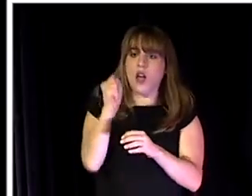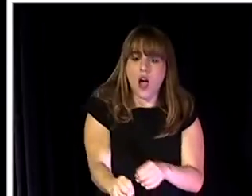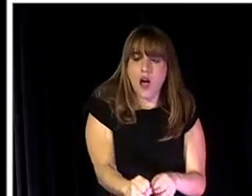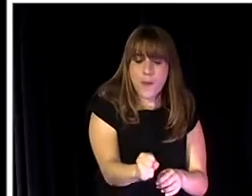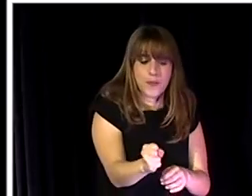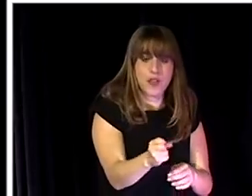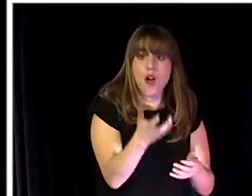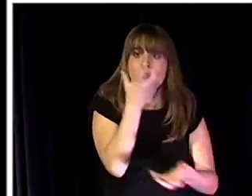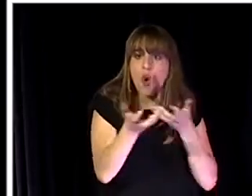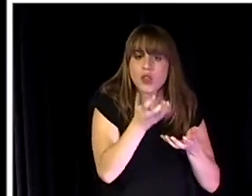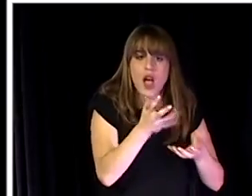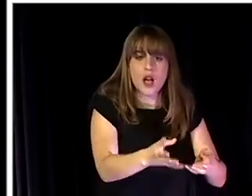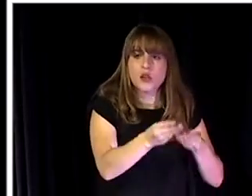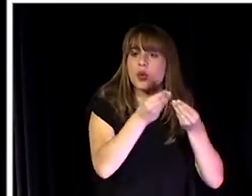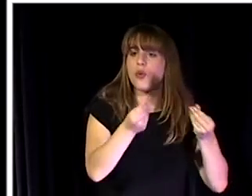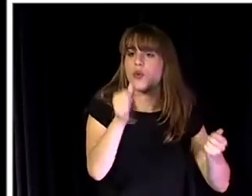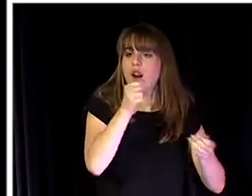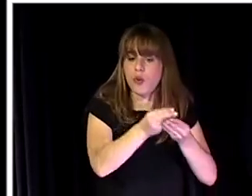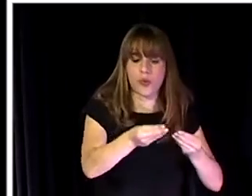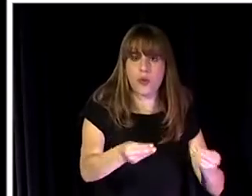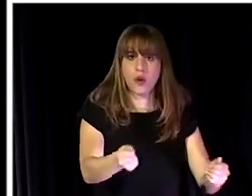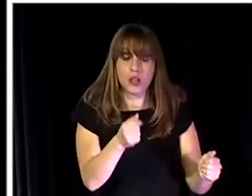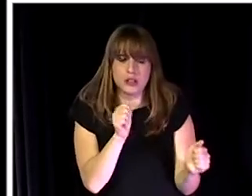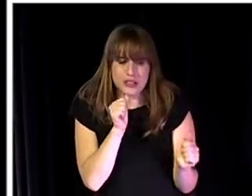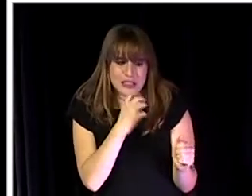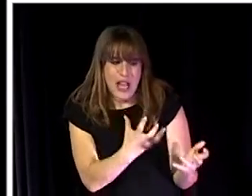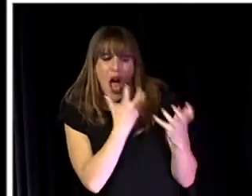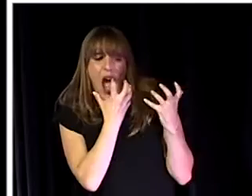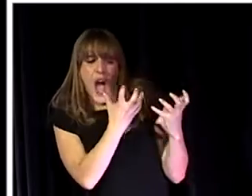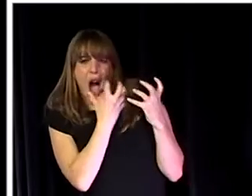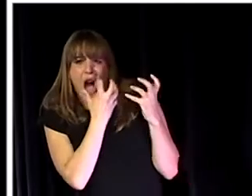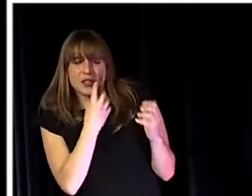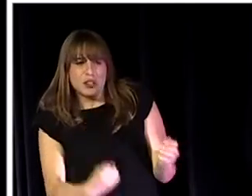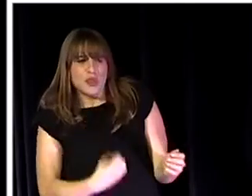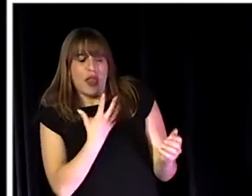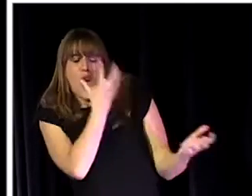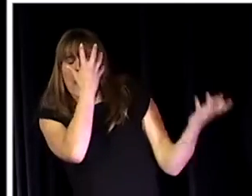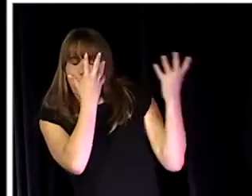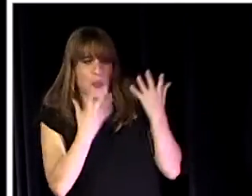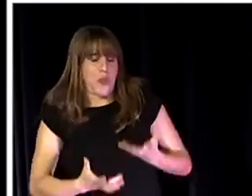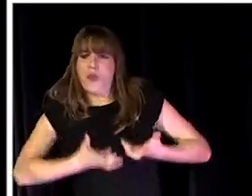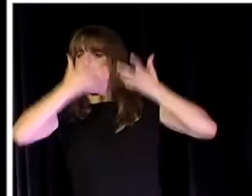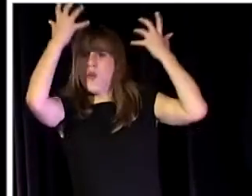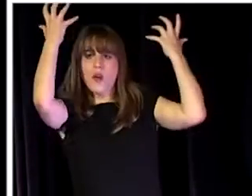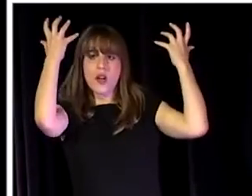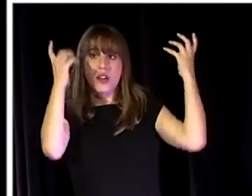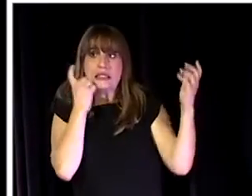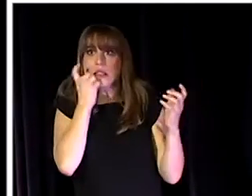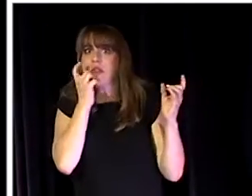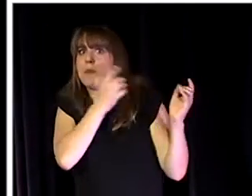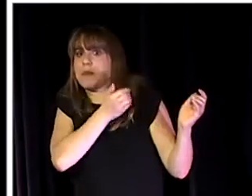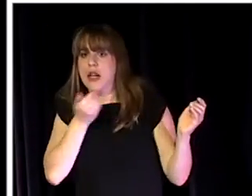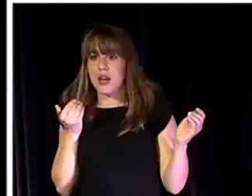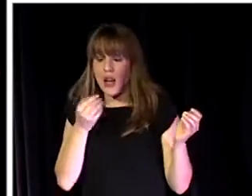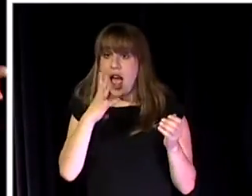να στεγνώσει. Και το λινάρι ήταν τόσο κοντά που νόμιζε ότι θα καεί. Μα πριν προλάβει να σκεφτεί, ο ίδιος άνθρωπος το πήρε